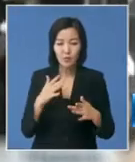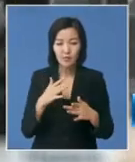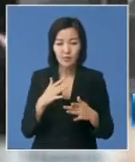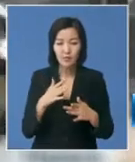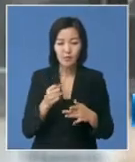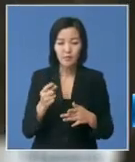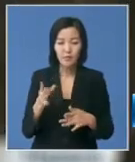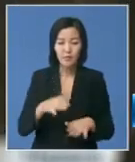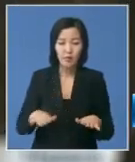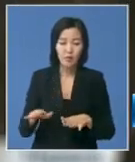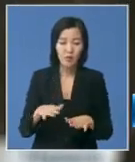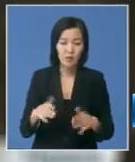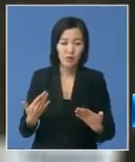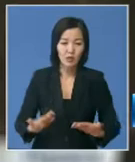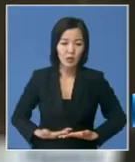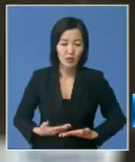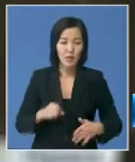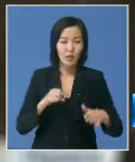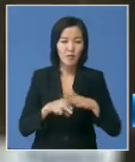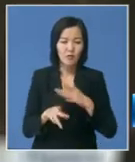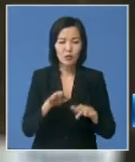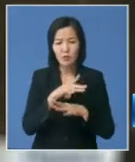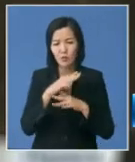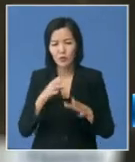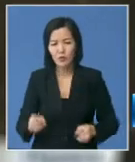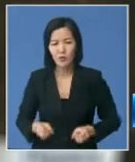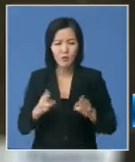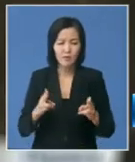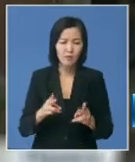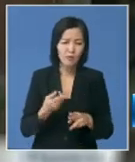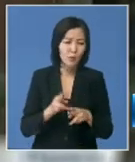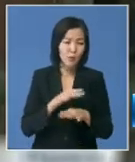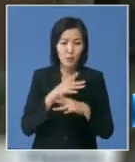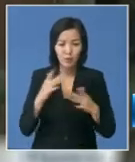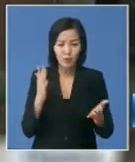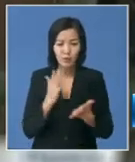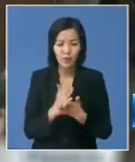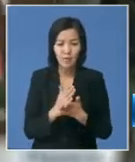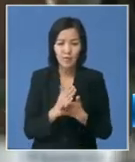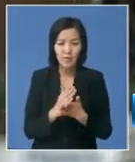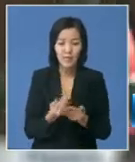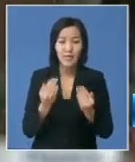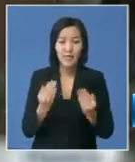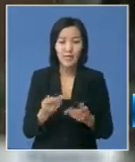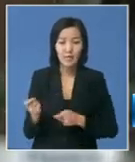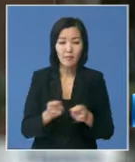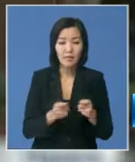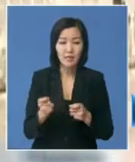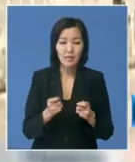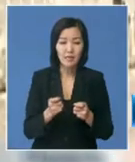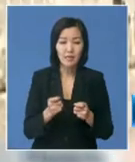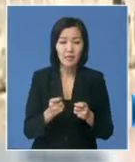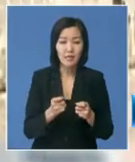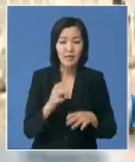бірқатар аудандарға қоныстанған. Босқындардың көптігіне қарақшылық шабуылдар жиілеп, қылмыс өршіген. Енді ел үкіметі бұл тәртіпсіздіктерді